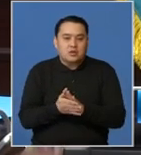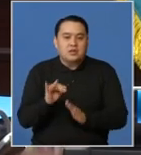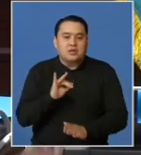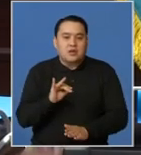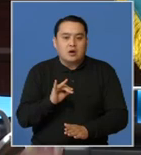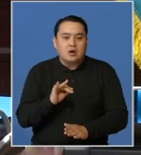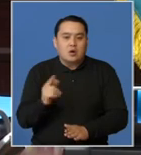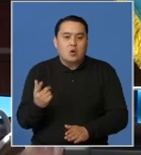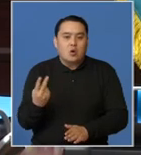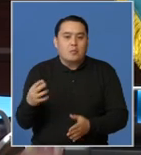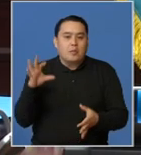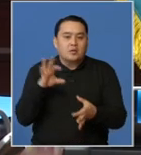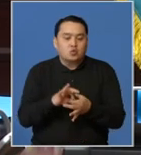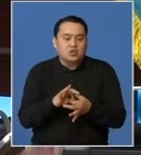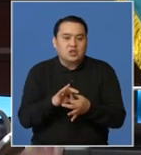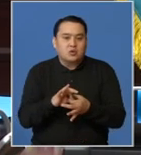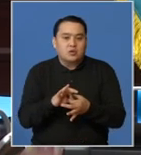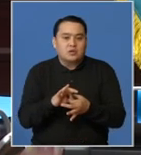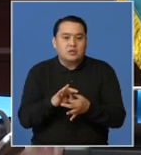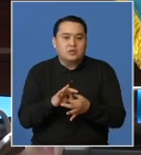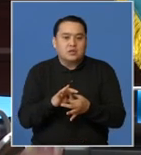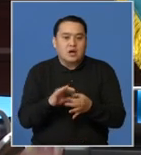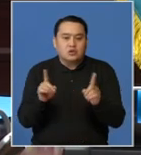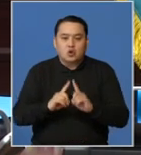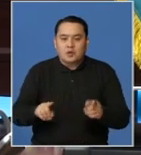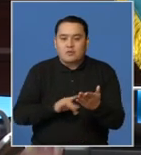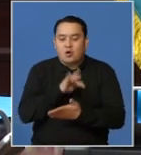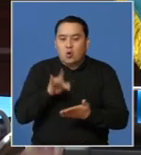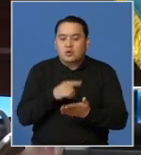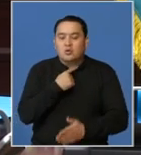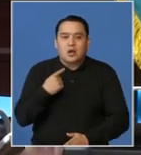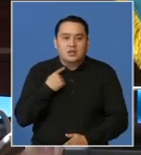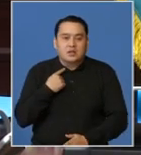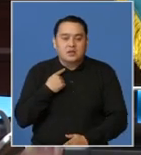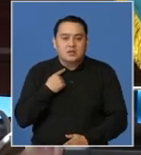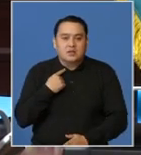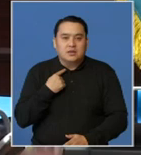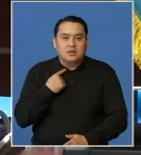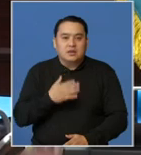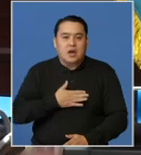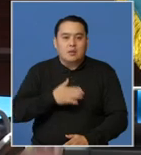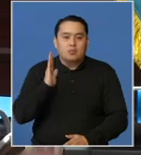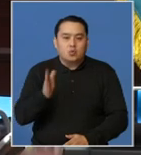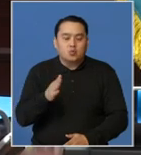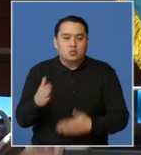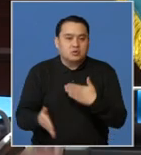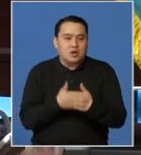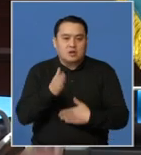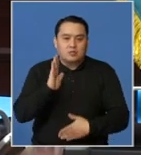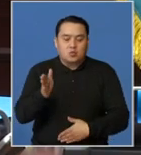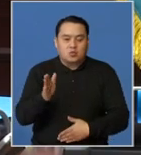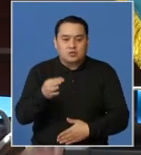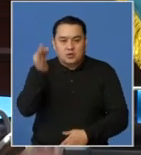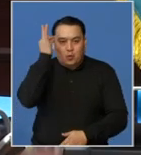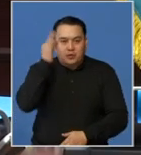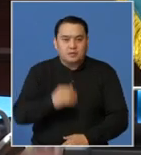отработать. По подключению, особенно с города Талдыкурган, я буду спрашивать очень жестко. Вот